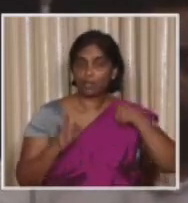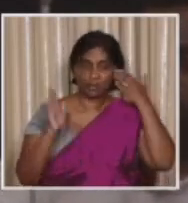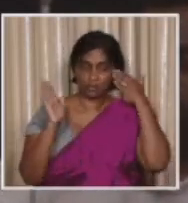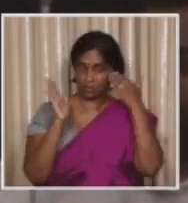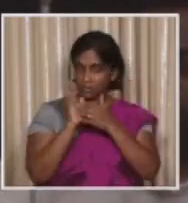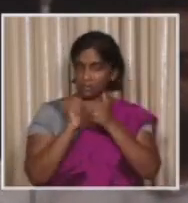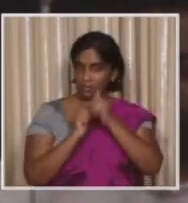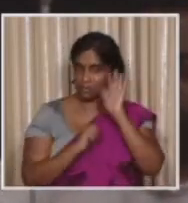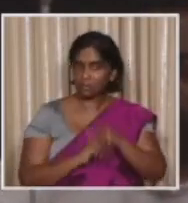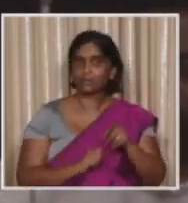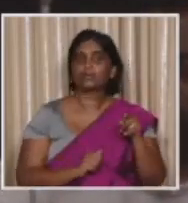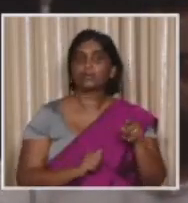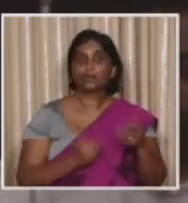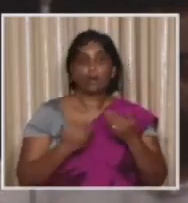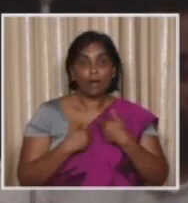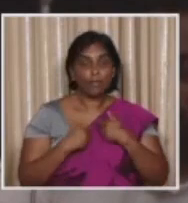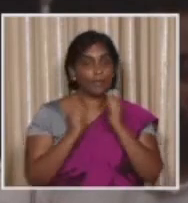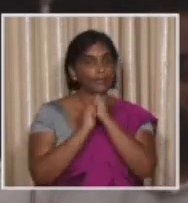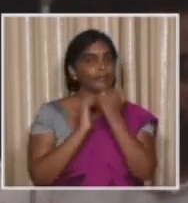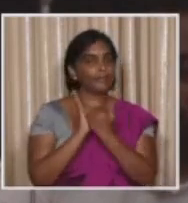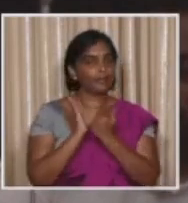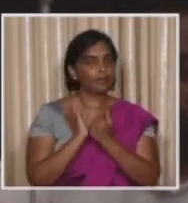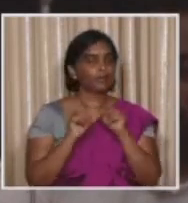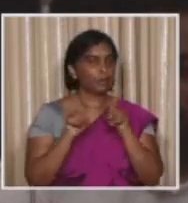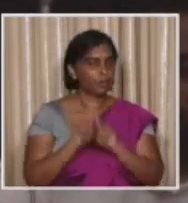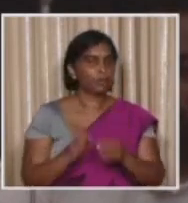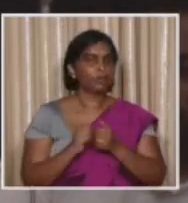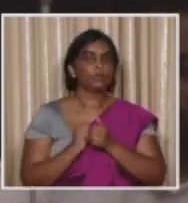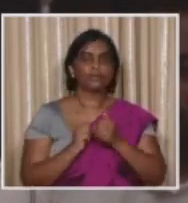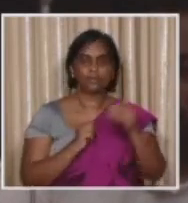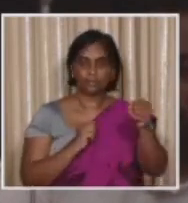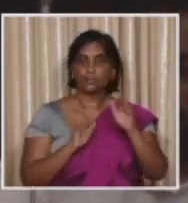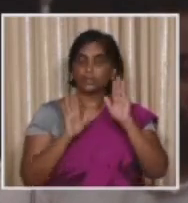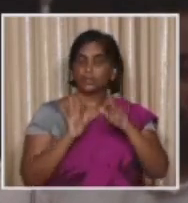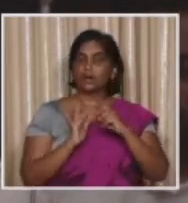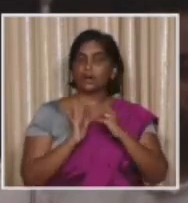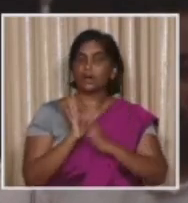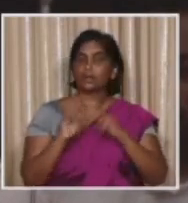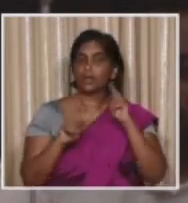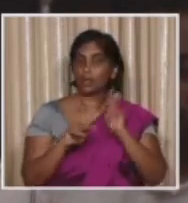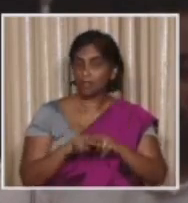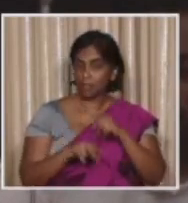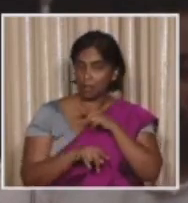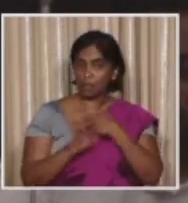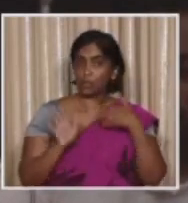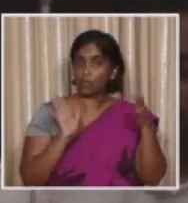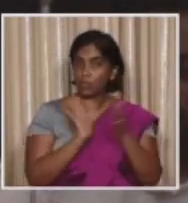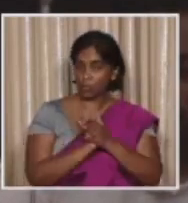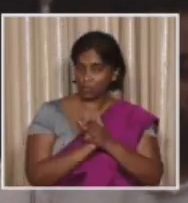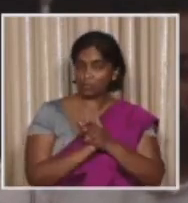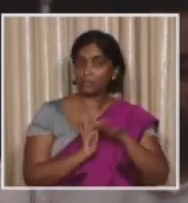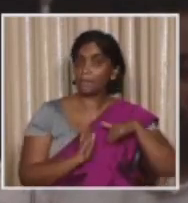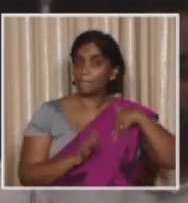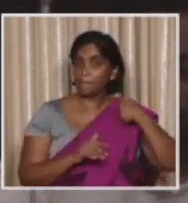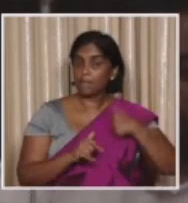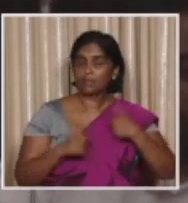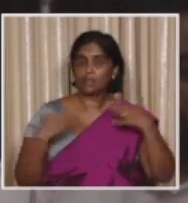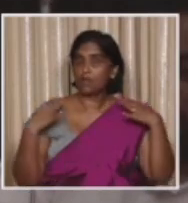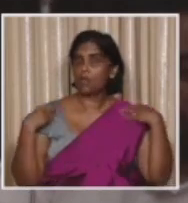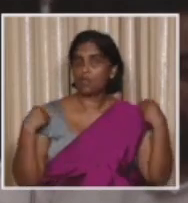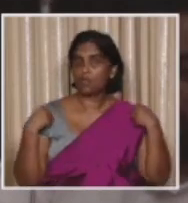හදාගෙන අපේම වැඩපිළිවෙලක් ඇතුළේ එළියට යන්න. හැබැයි ජාත්‍යන්තර මූල්‍ය අරමුදලත් එක්ක ලැබෙන ප්‍රධාන පහසුකම්